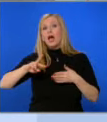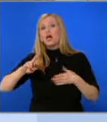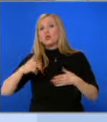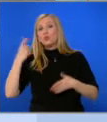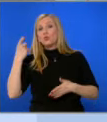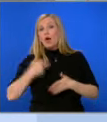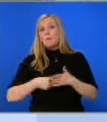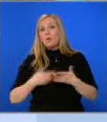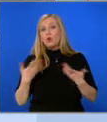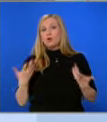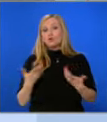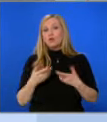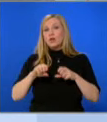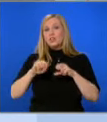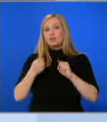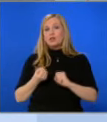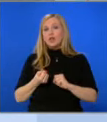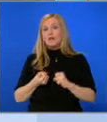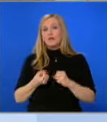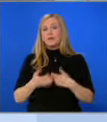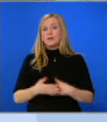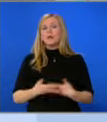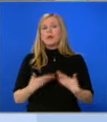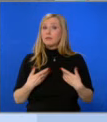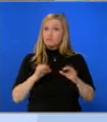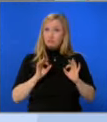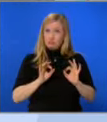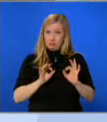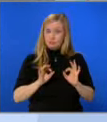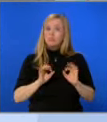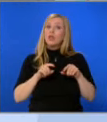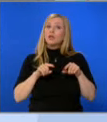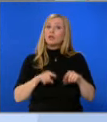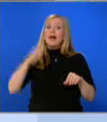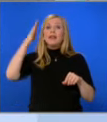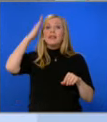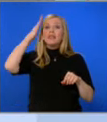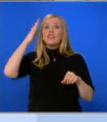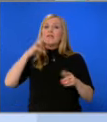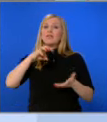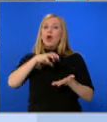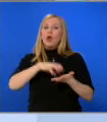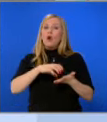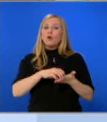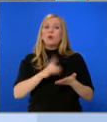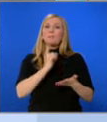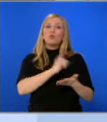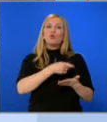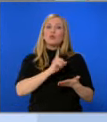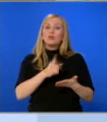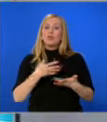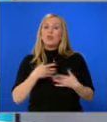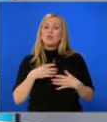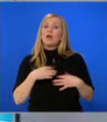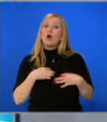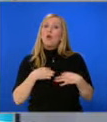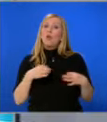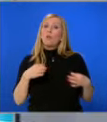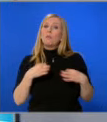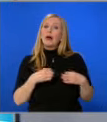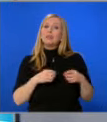така, точно така. Не е с решение на държавен орган. Това държавният орган е постановил, че има опасни плочки